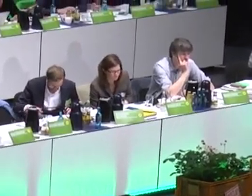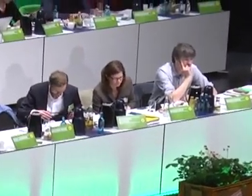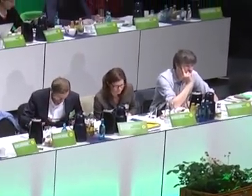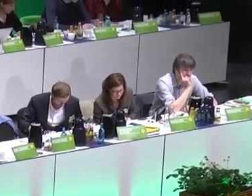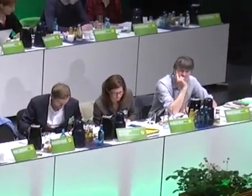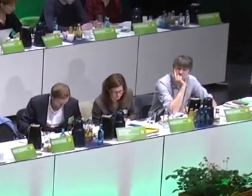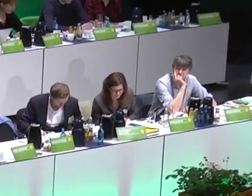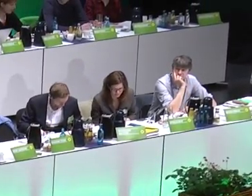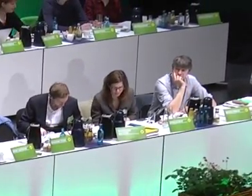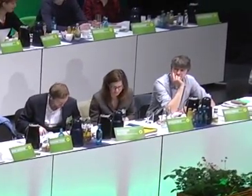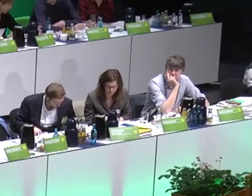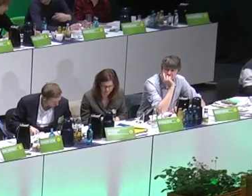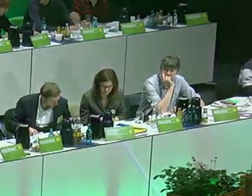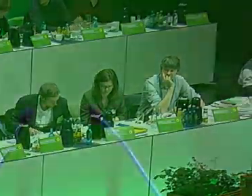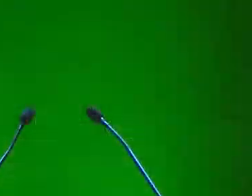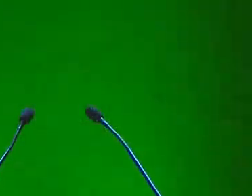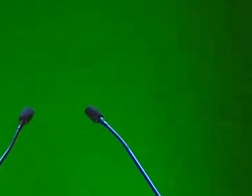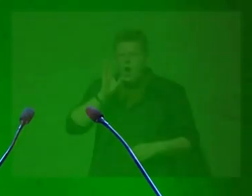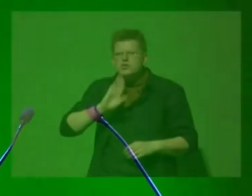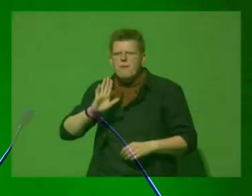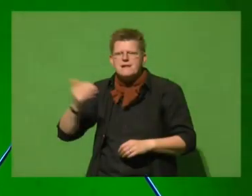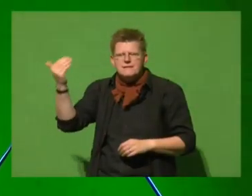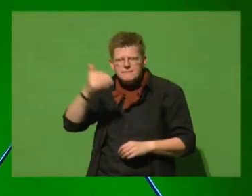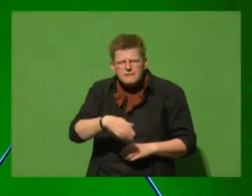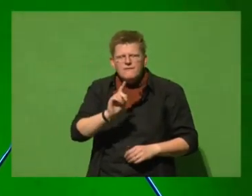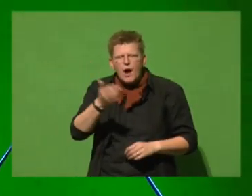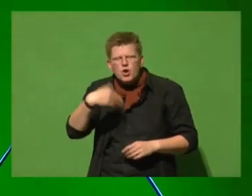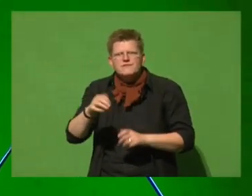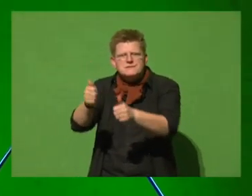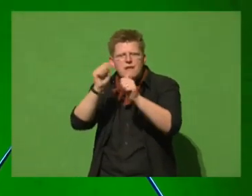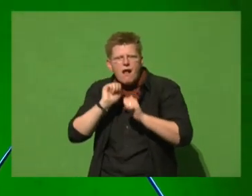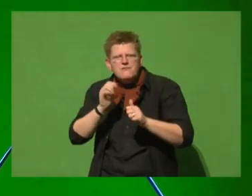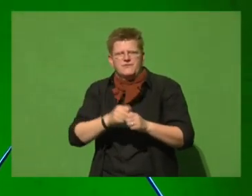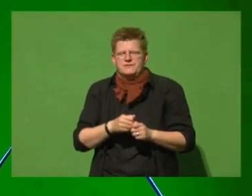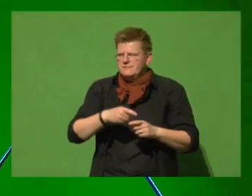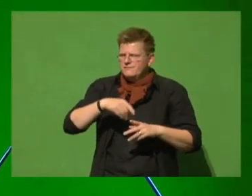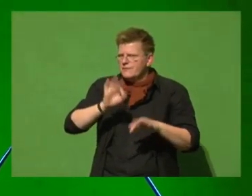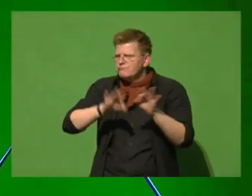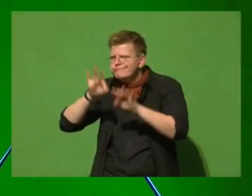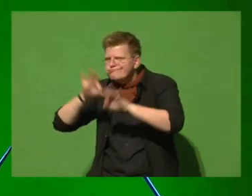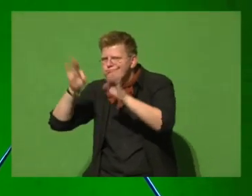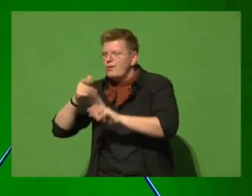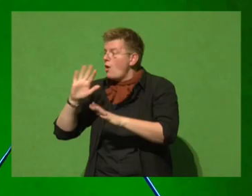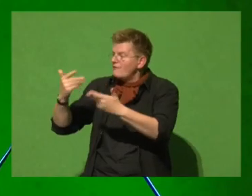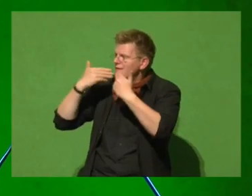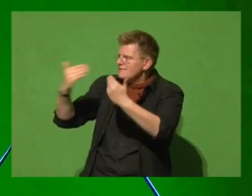sich mal angeguckt haben und spontan mit ausgezählt haben. Auch an die nochmal ein Dankeschön.